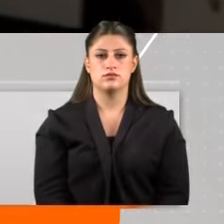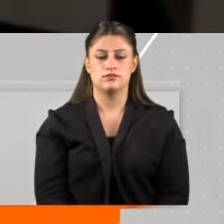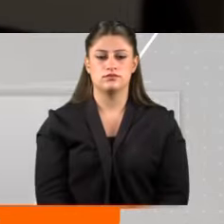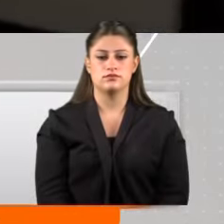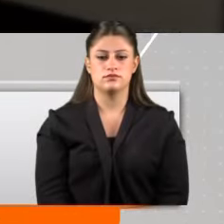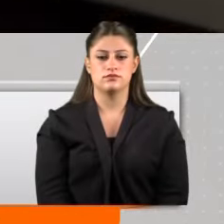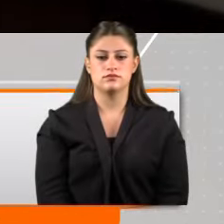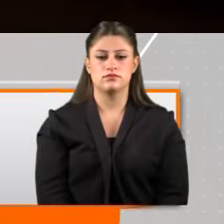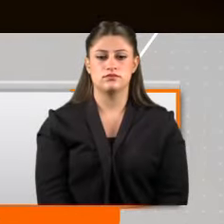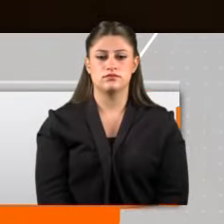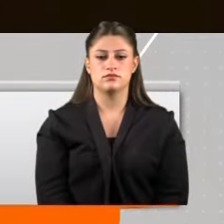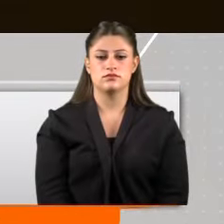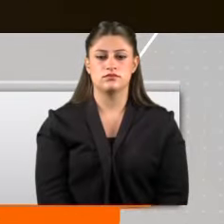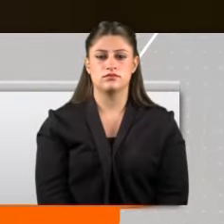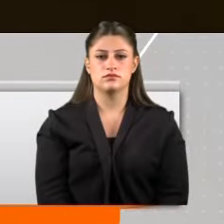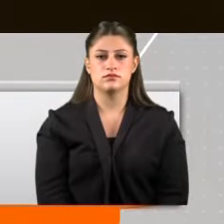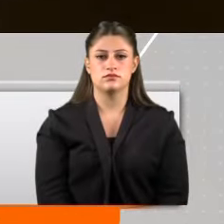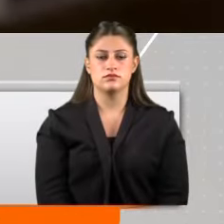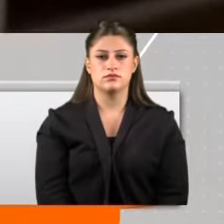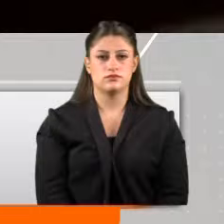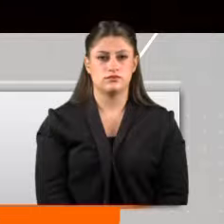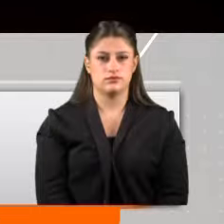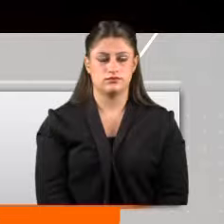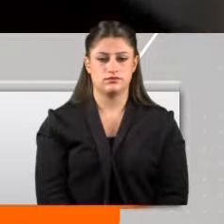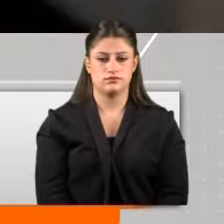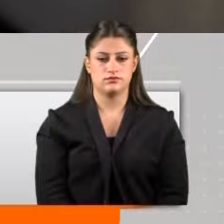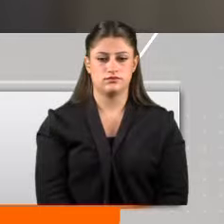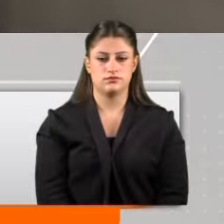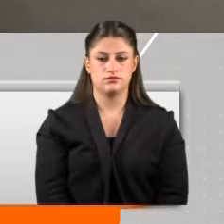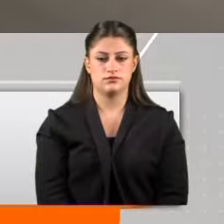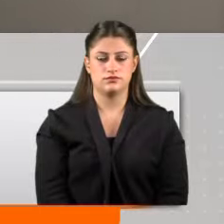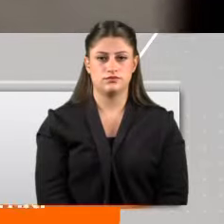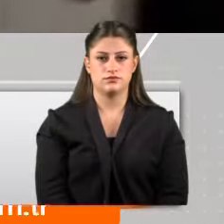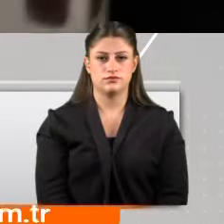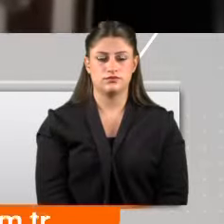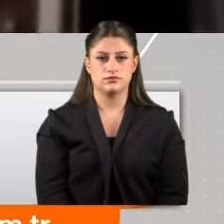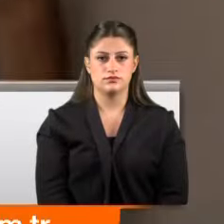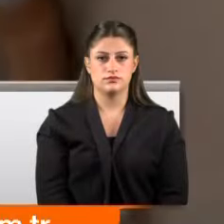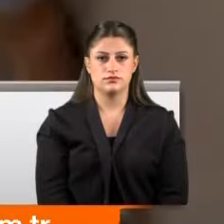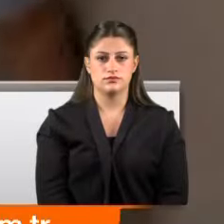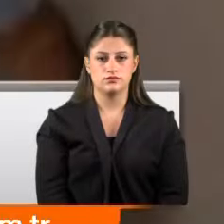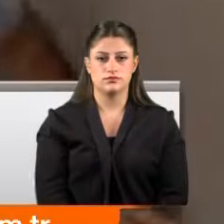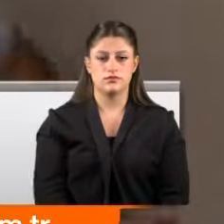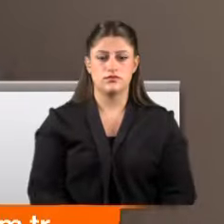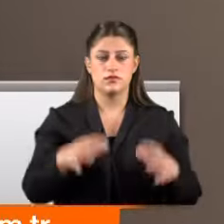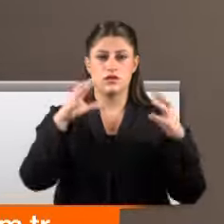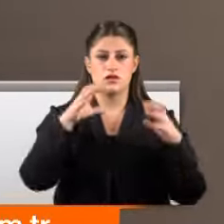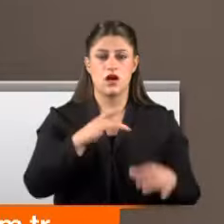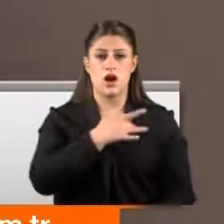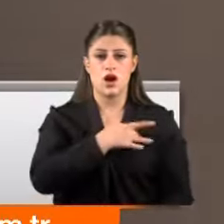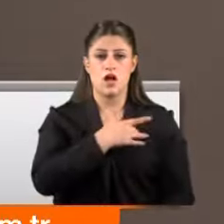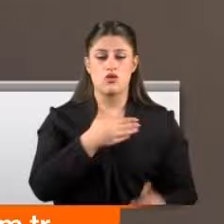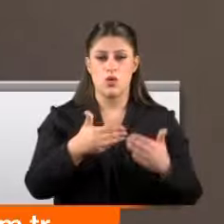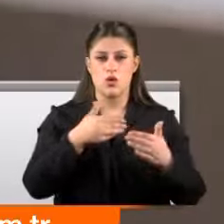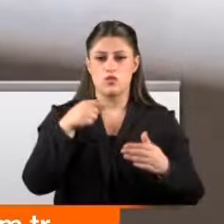komple içeri girdi. İçeride zaten eşya falan hiçbir şey kalmamış şu anda. Her şey komple bitik yani şu anda. Yağış Anadolu yakasında da